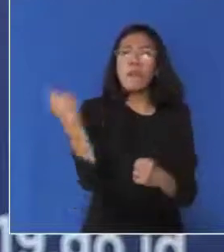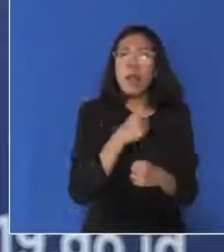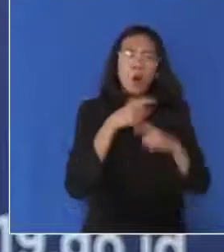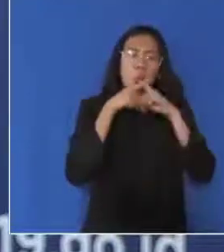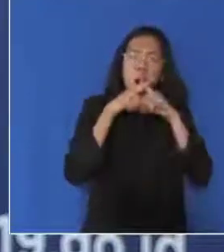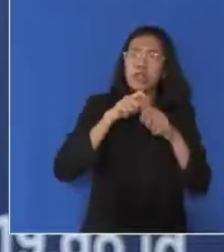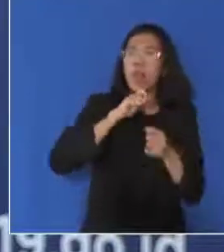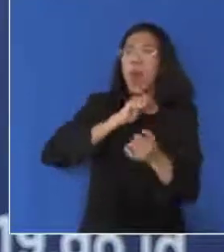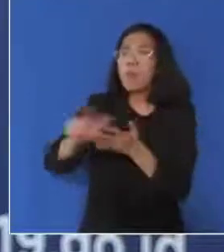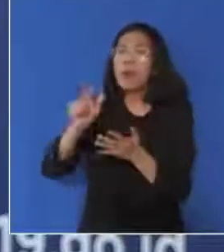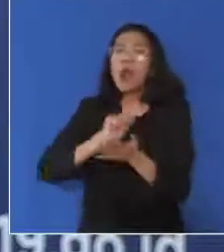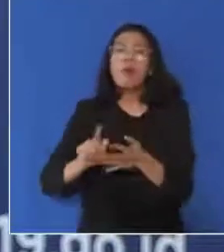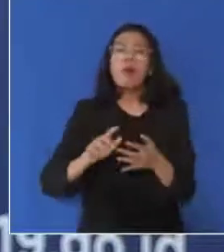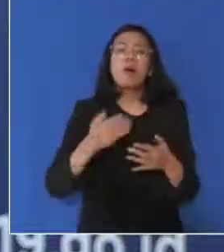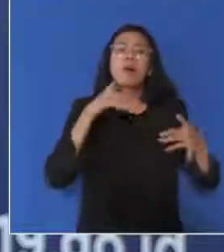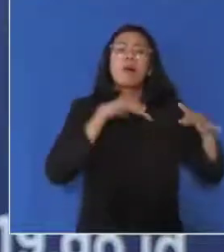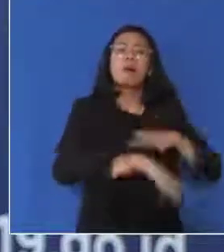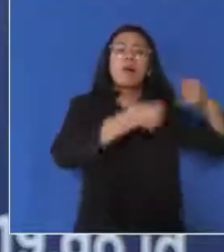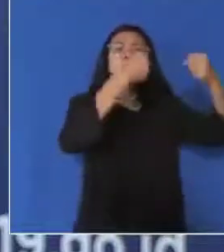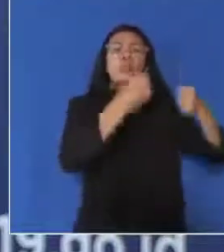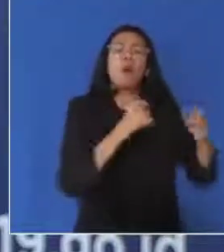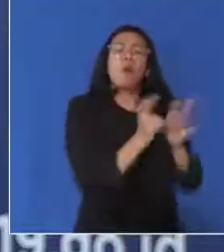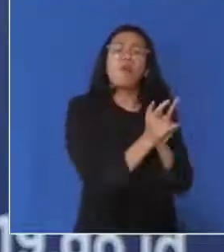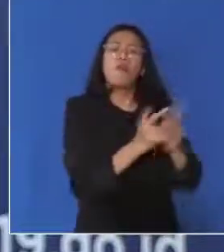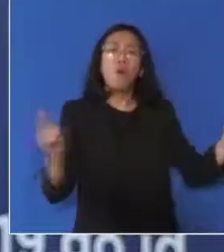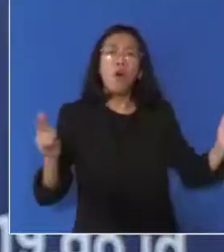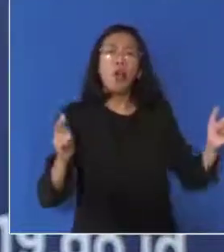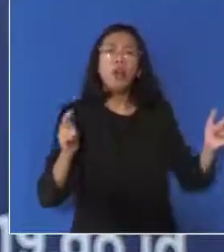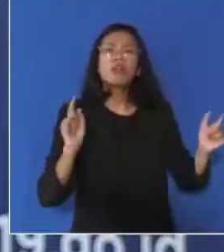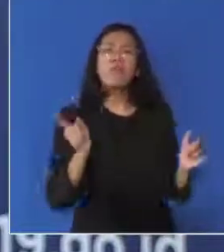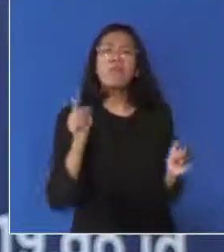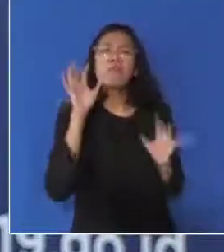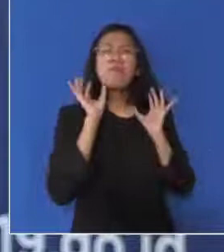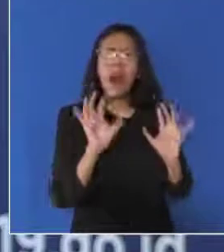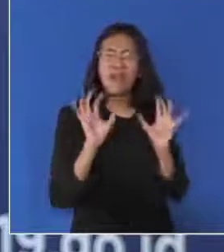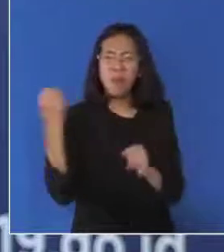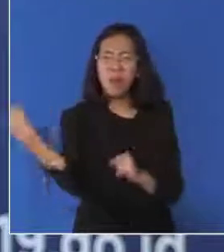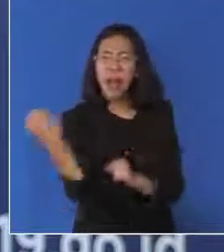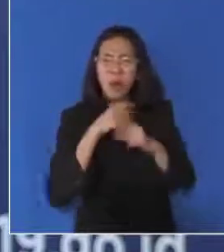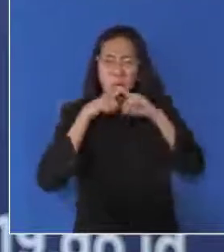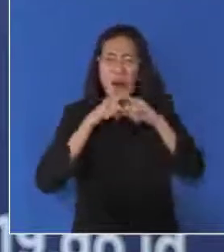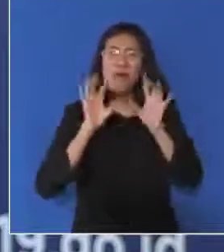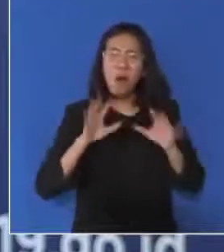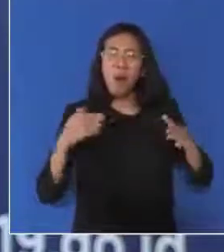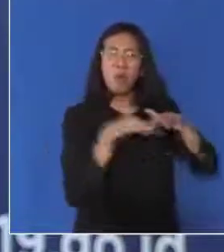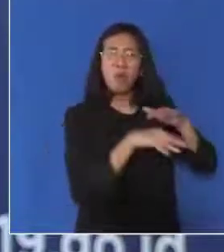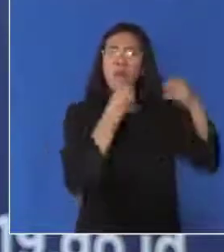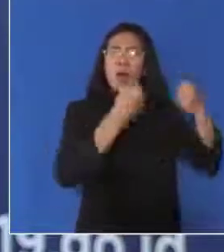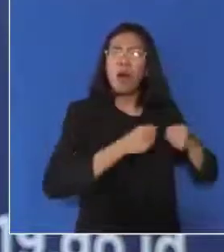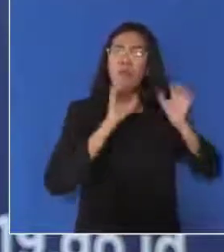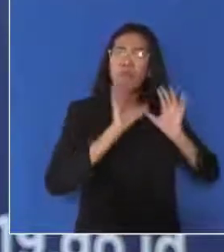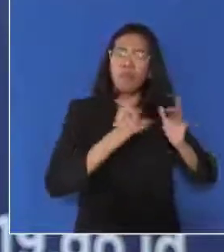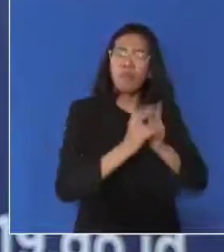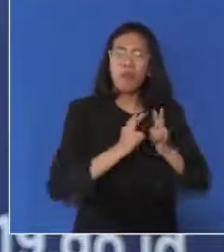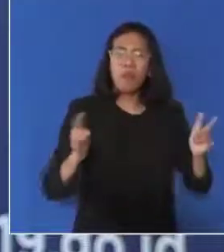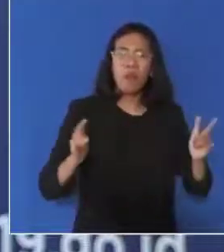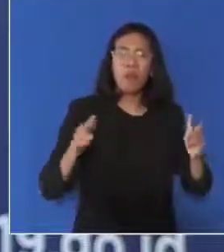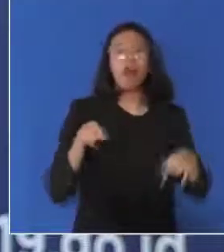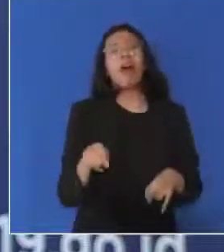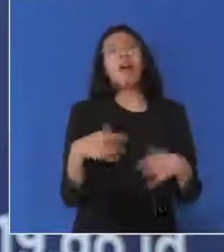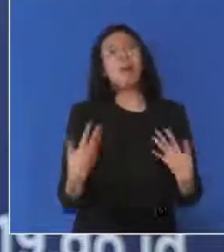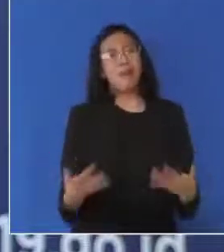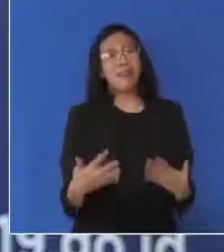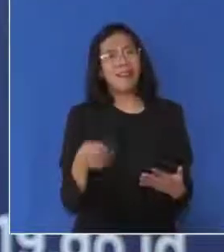house dilaporkan penjara tuh langsung penuh sampai membludak gitu jadi kasihan juga kalau gitu Gan hehe Jadi betul masalah Roads ini adalah